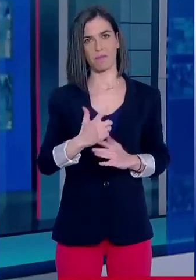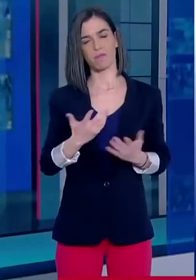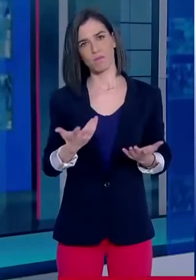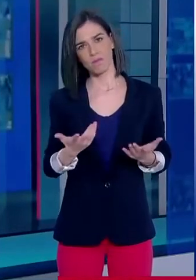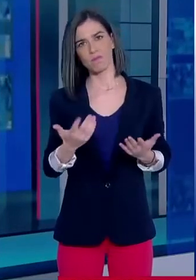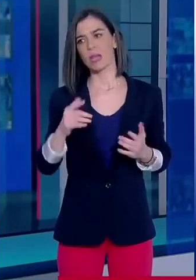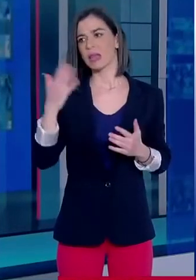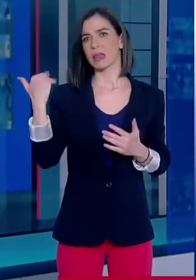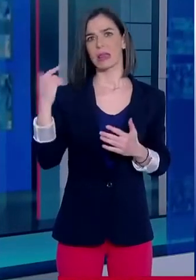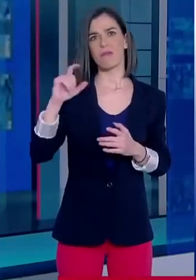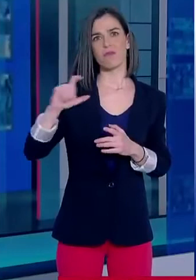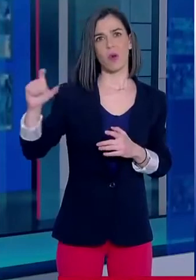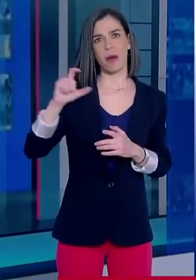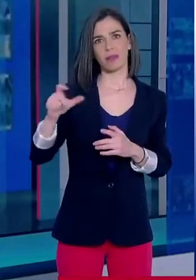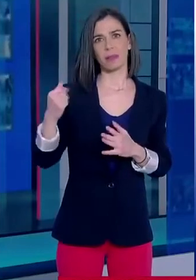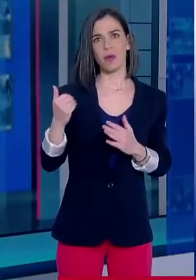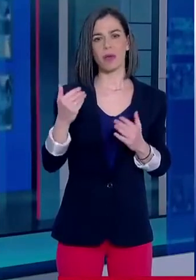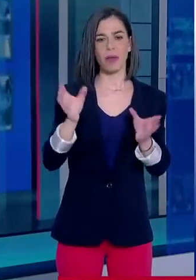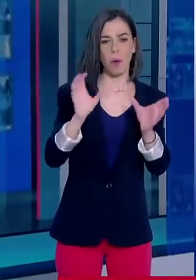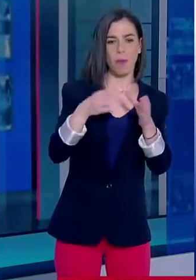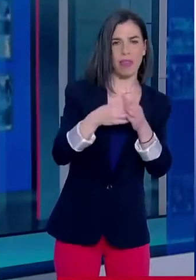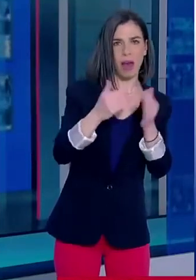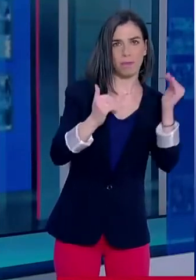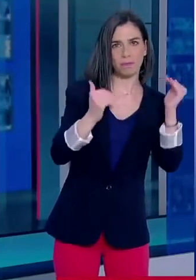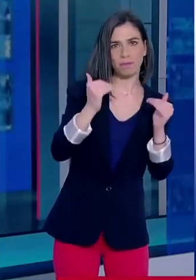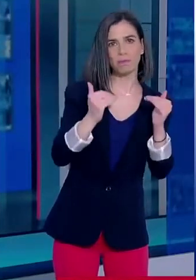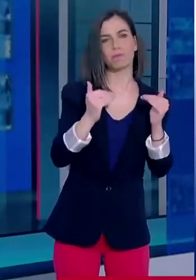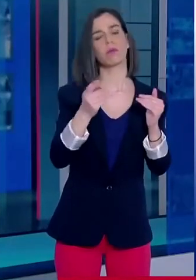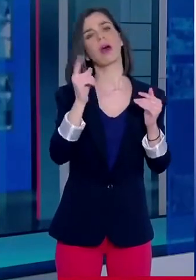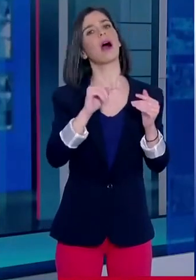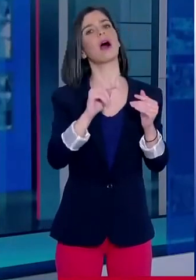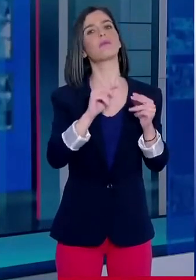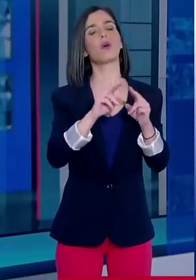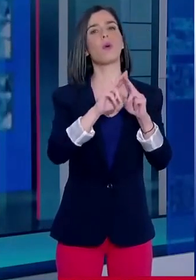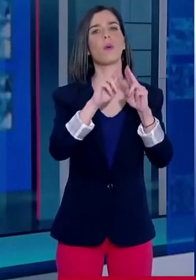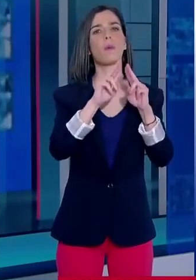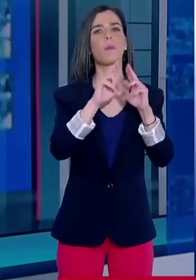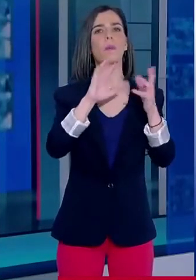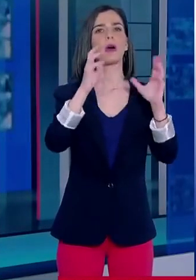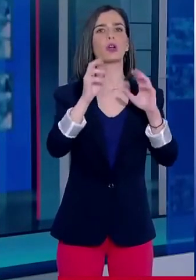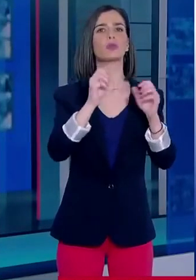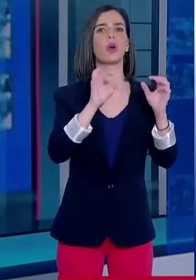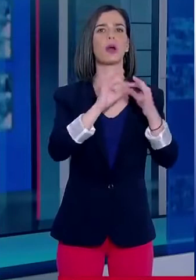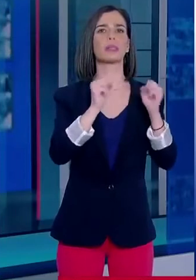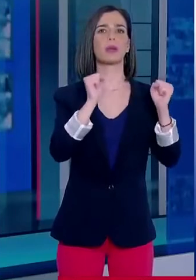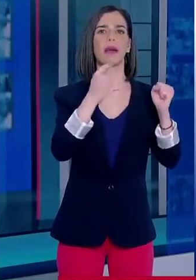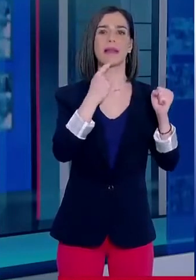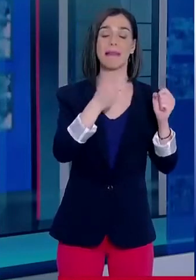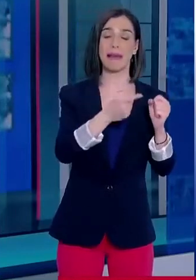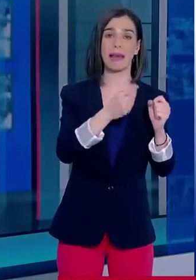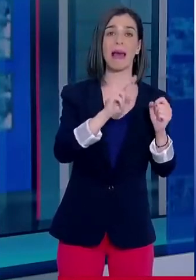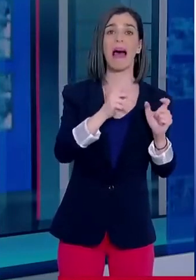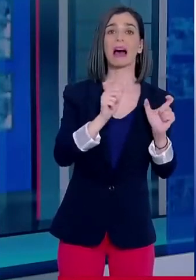τις τελευταίες εβδομάδες ακούγονται δύο διφορούμενες απόψεις. Μία από τον WHO, τον Παγκόσμιο Οργανισμό Υγείας, η οποία λέει ότι δεν μπορεί να είμαστε σίγουροι ότι τα αντισώματα